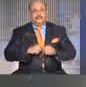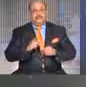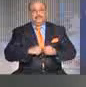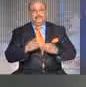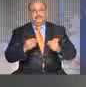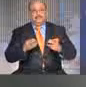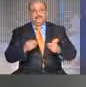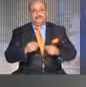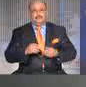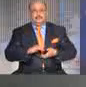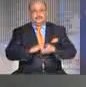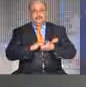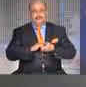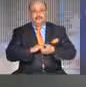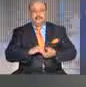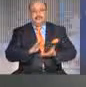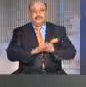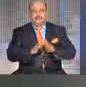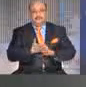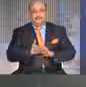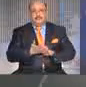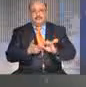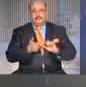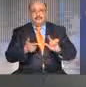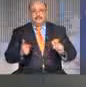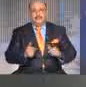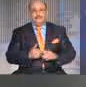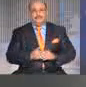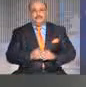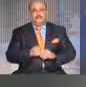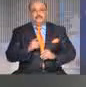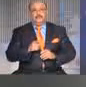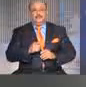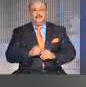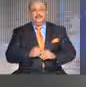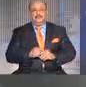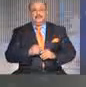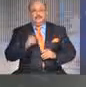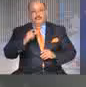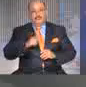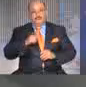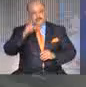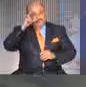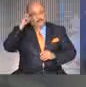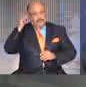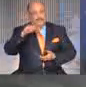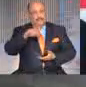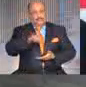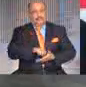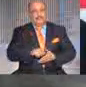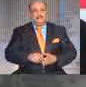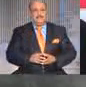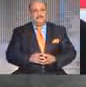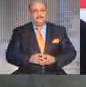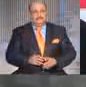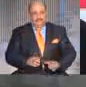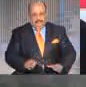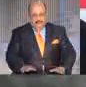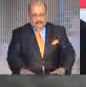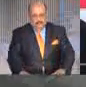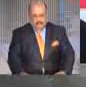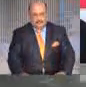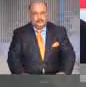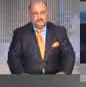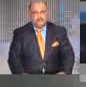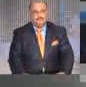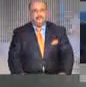الاتحاد الجهوي للشغل بسيدي بوزيد وبإشراف ممثلة الأمم المتحدة لحقوق الإنسان. حقوق المرأة وتطلعاتها من